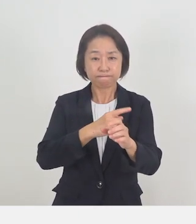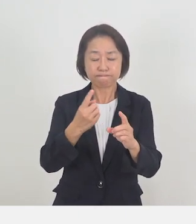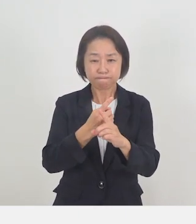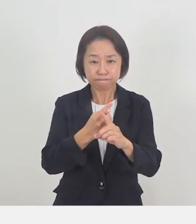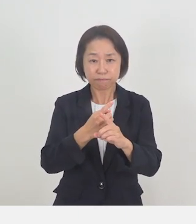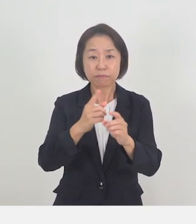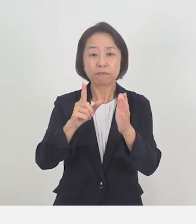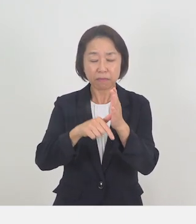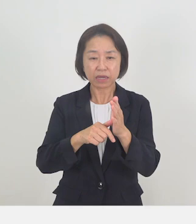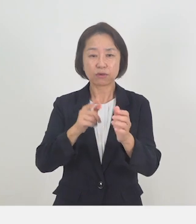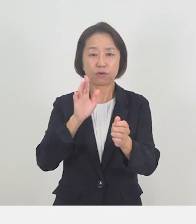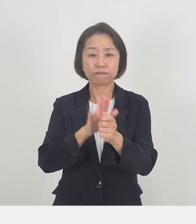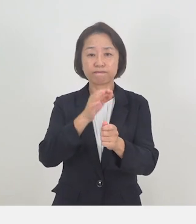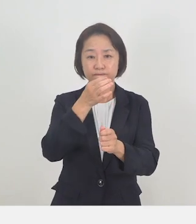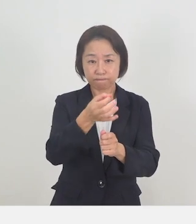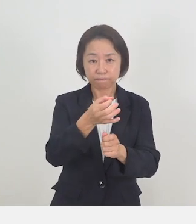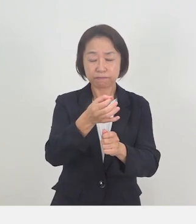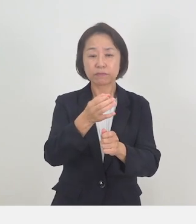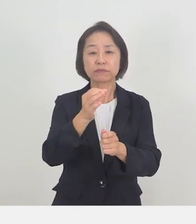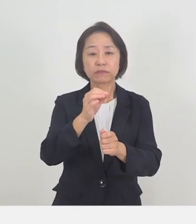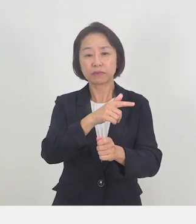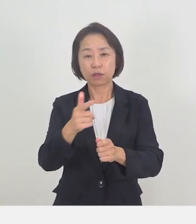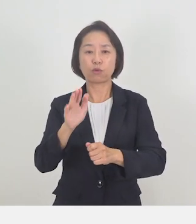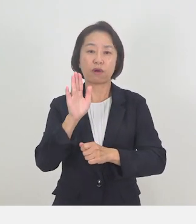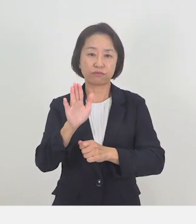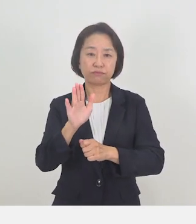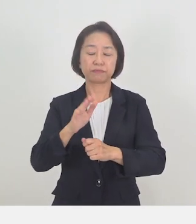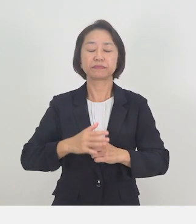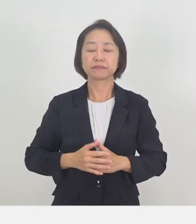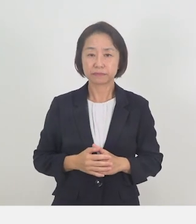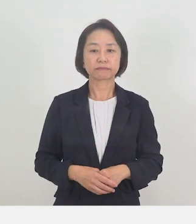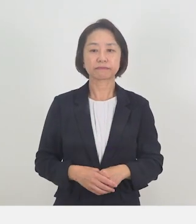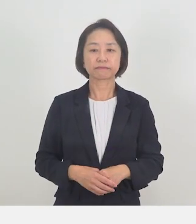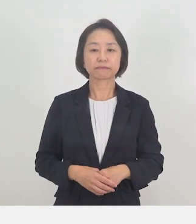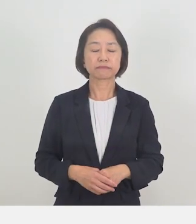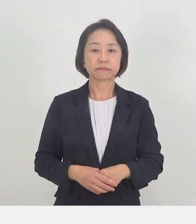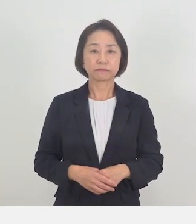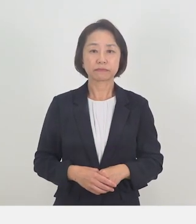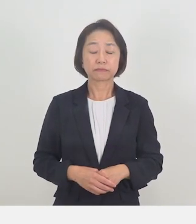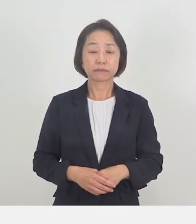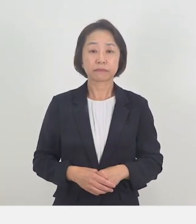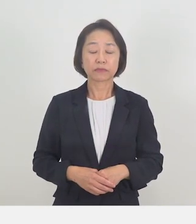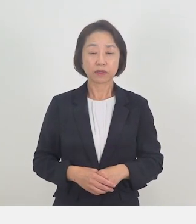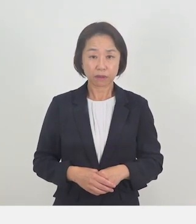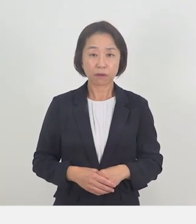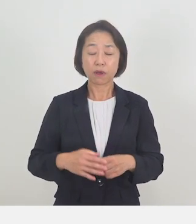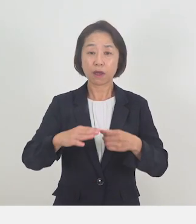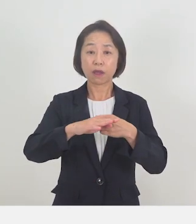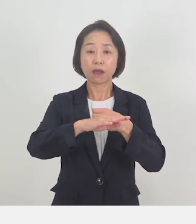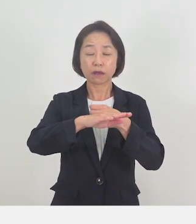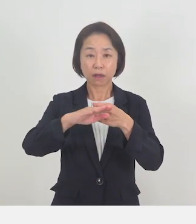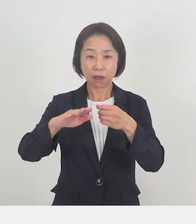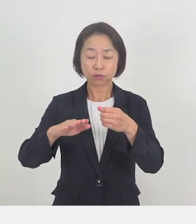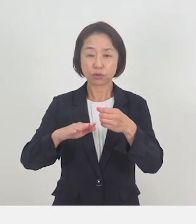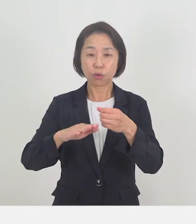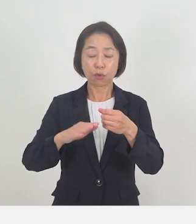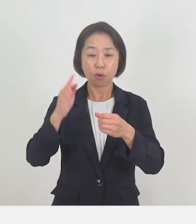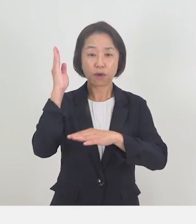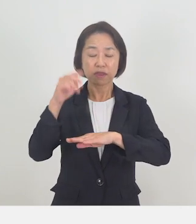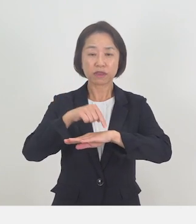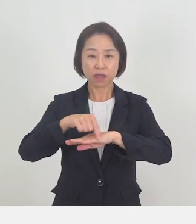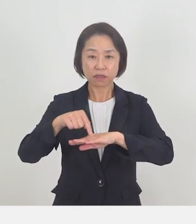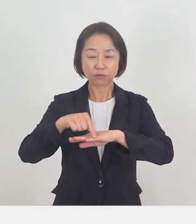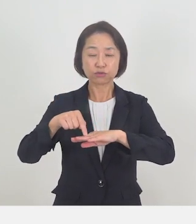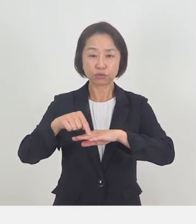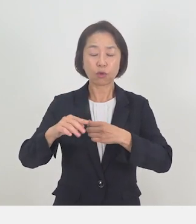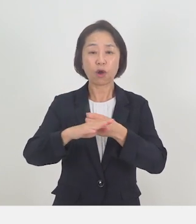より省エネサエ利用を促進するとしていますとの環境政策の根幹である環境基本